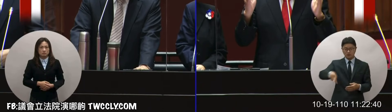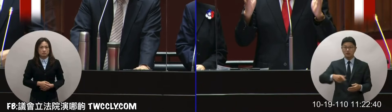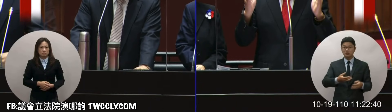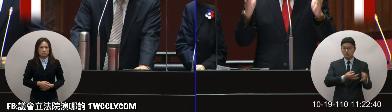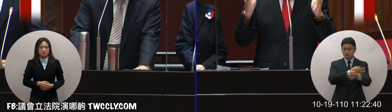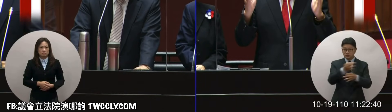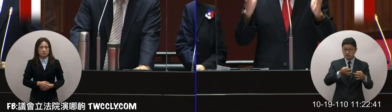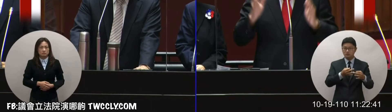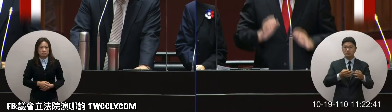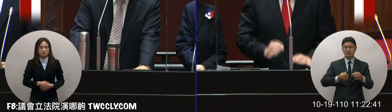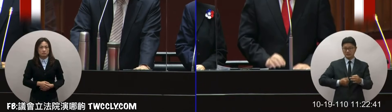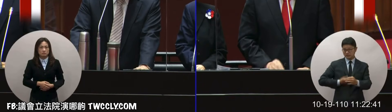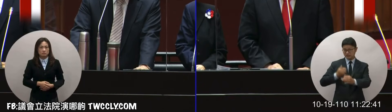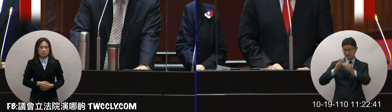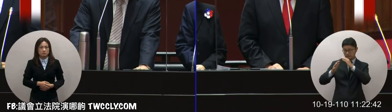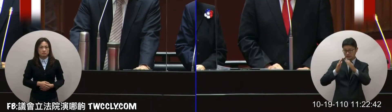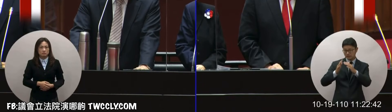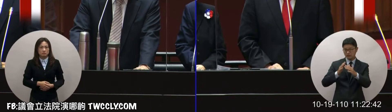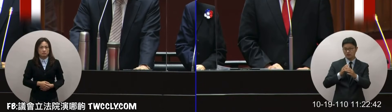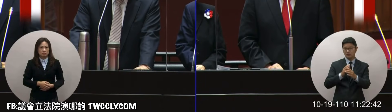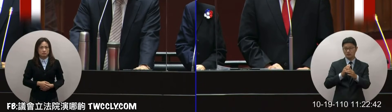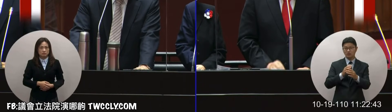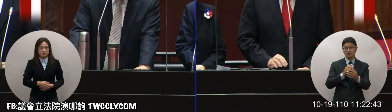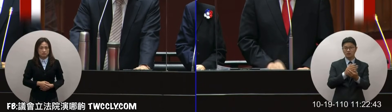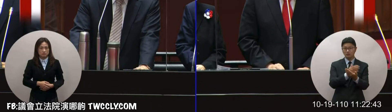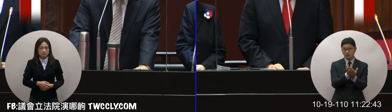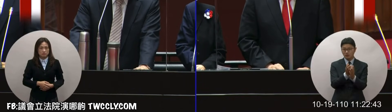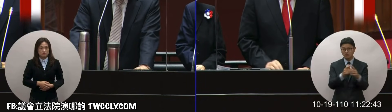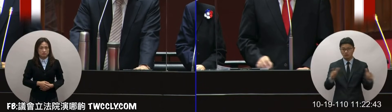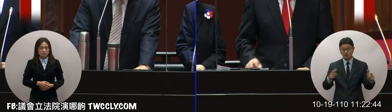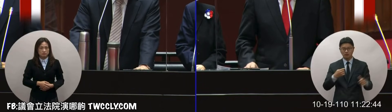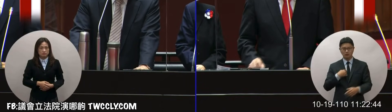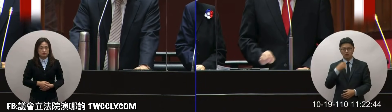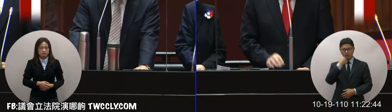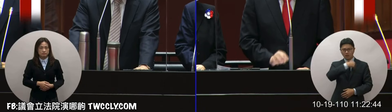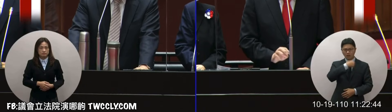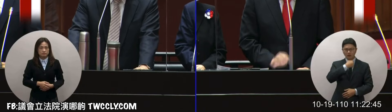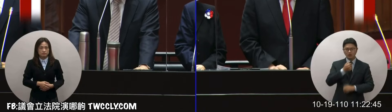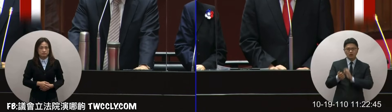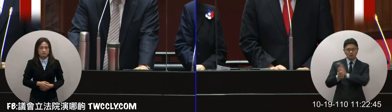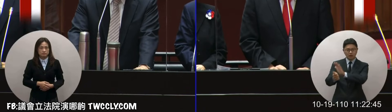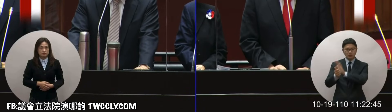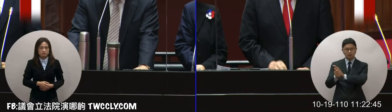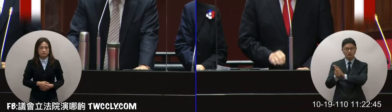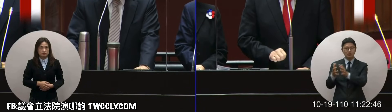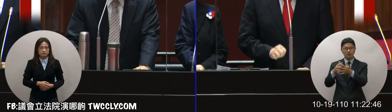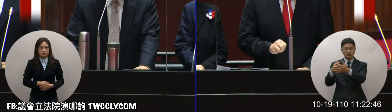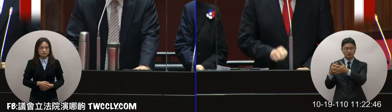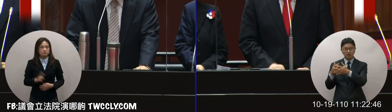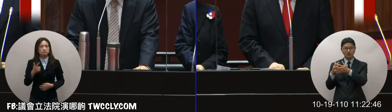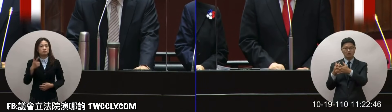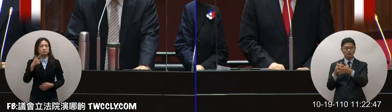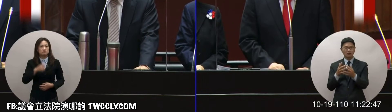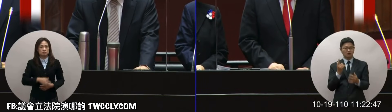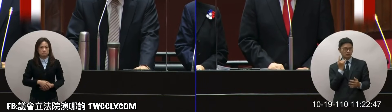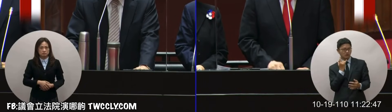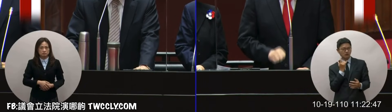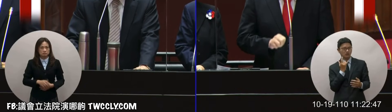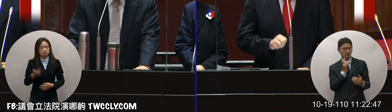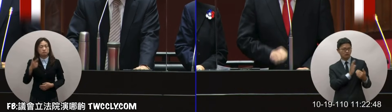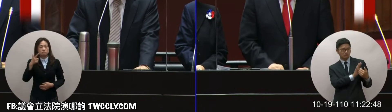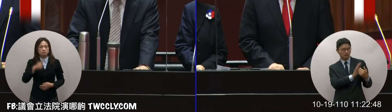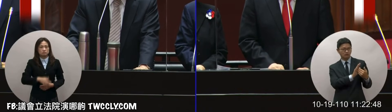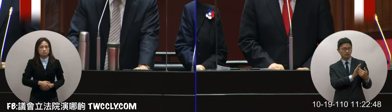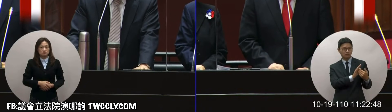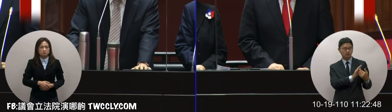战，台湾在这里帮美国站卫兵。还要自备口粮， 也不是 要